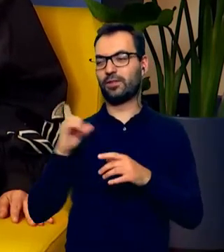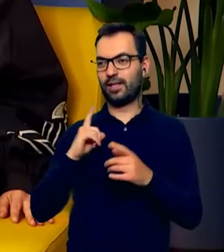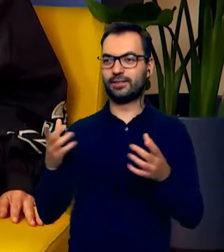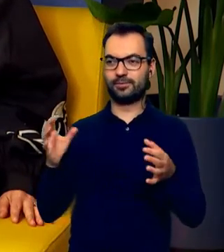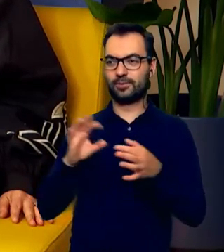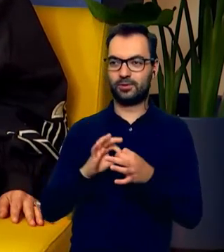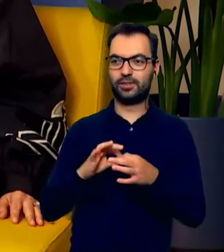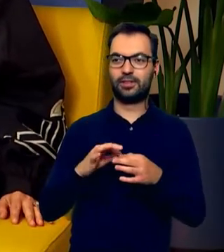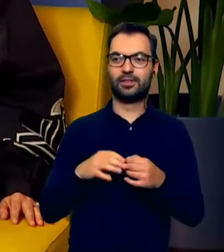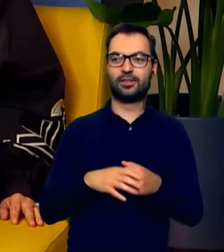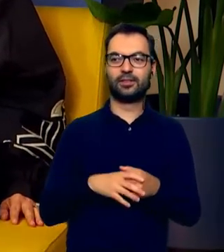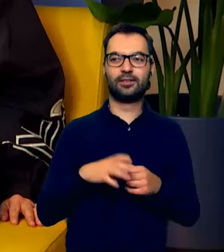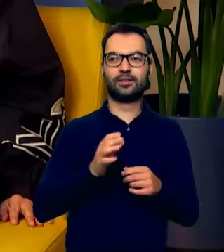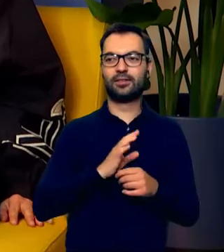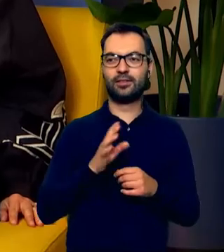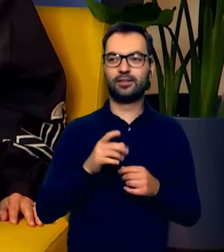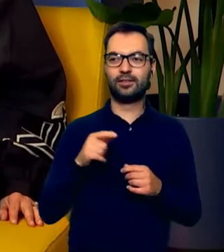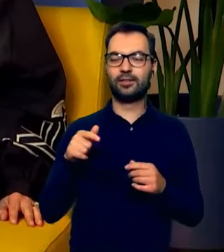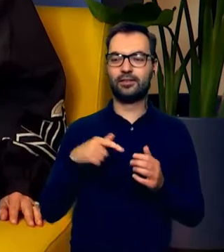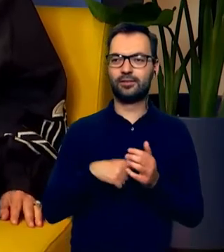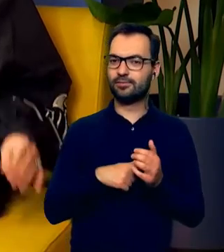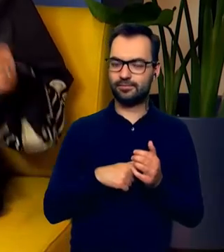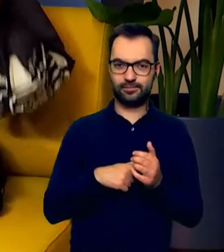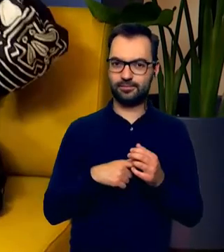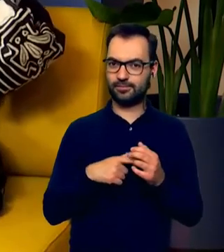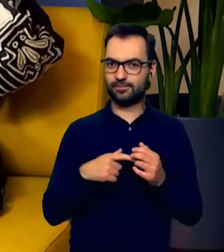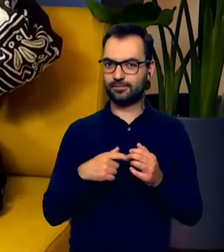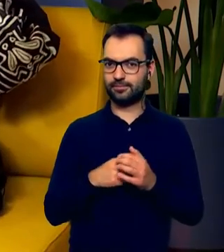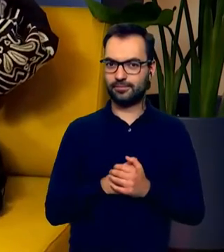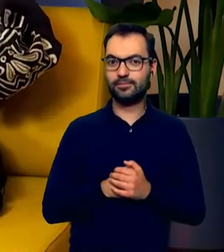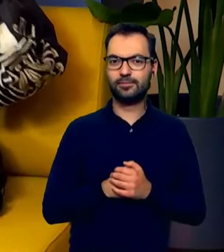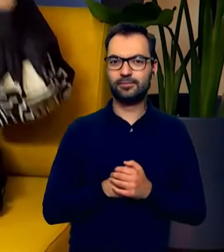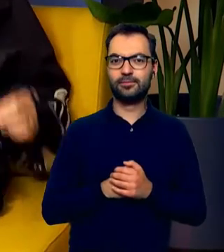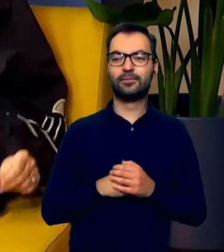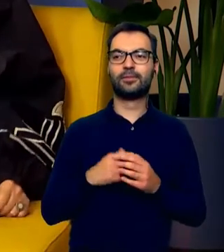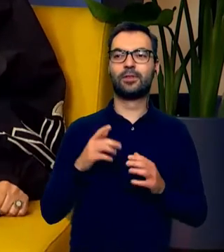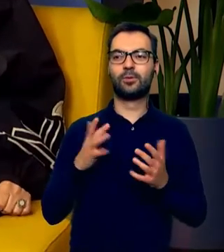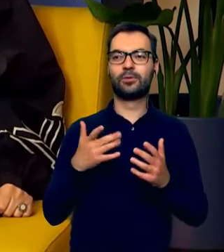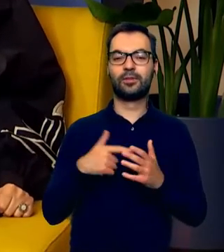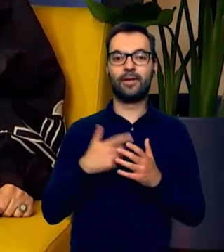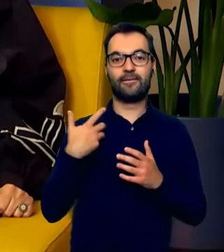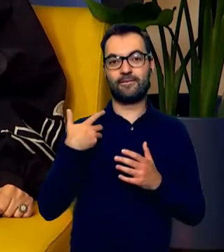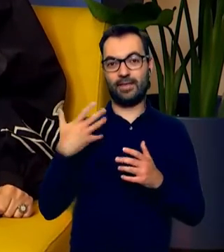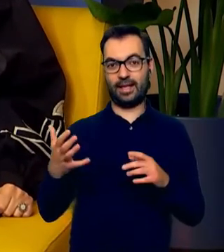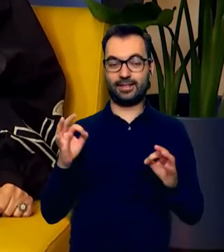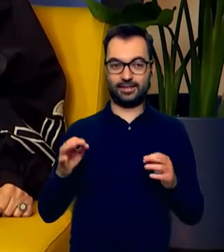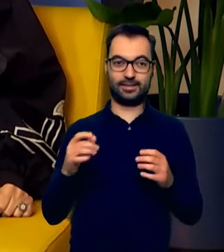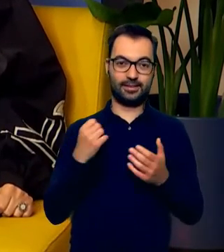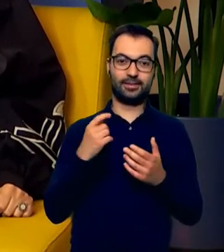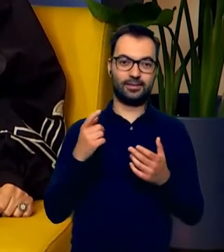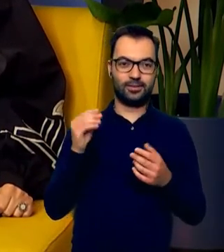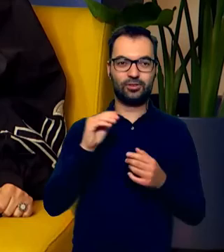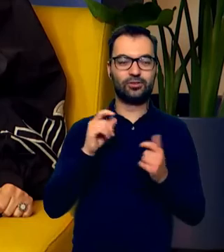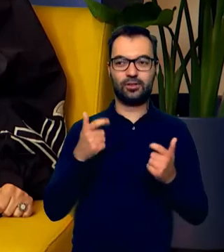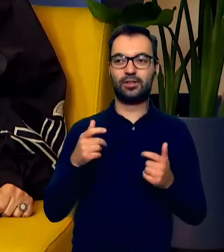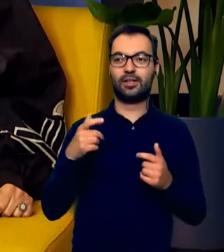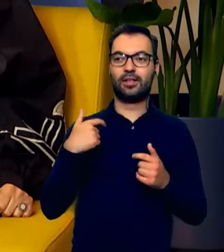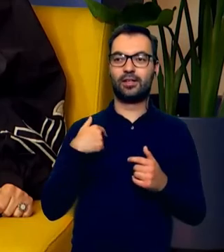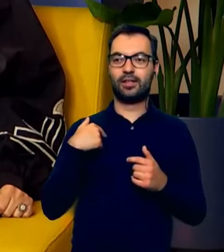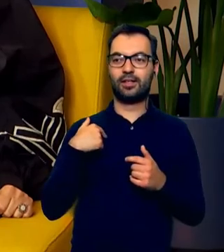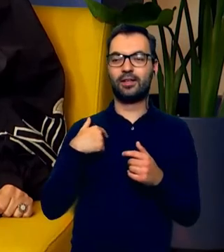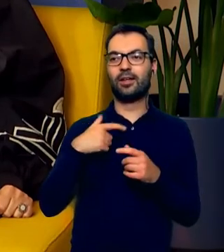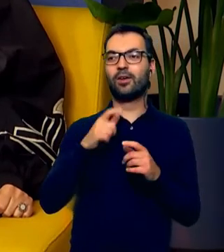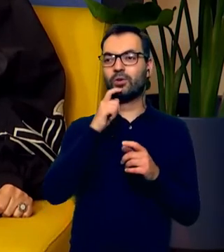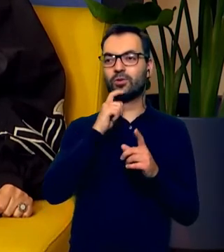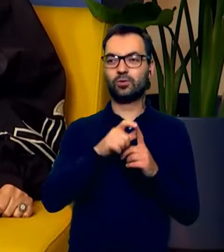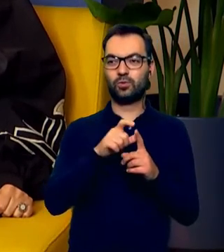inżyniera algorytmu. Połączył nas algorytmu. Bo to jest coś, no, też sprawą związaną z tym wiekiem, w którym jesteśmy, jest to, że sięgam po jakieś